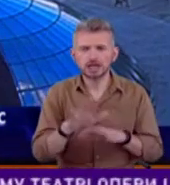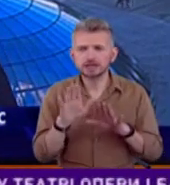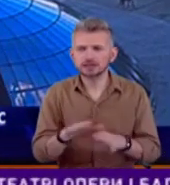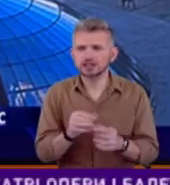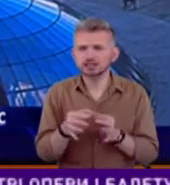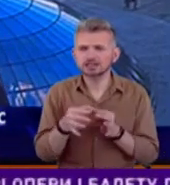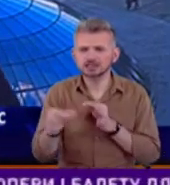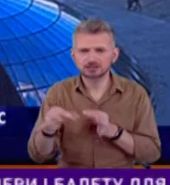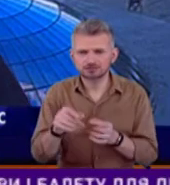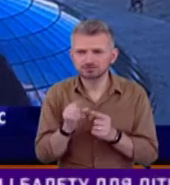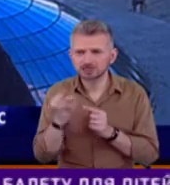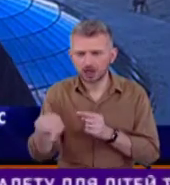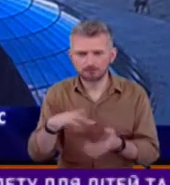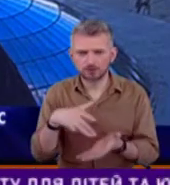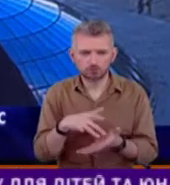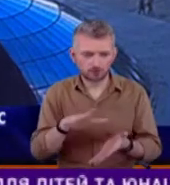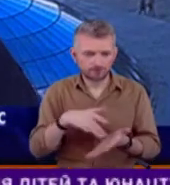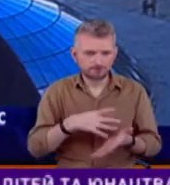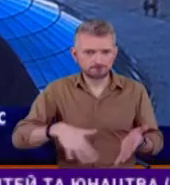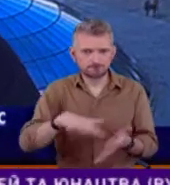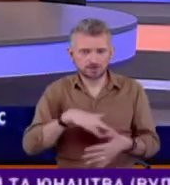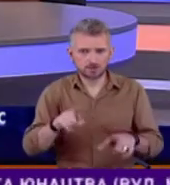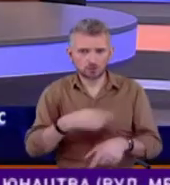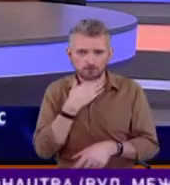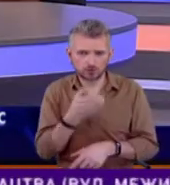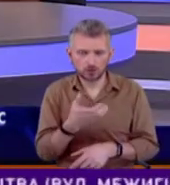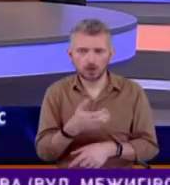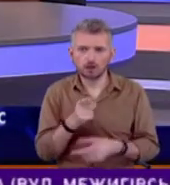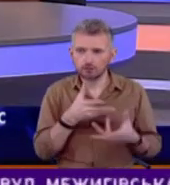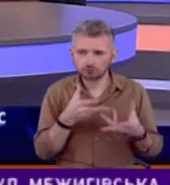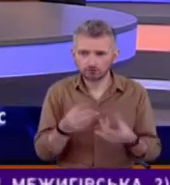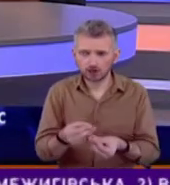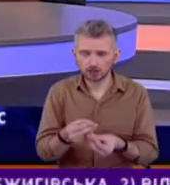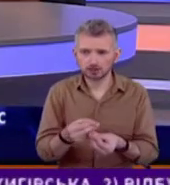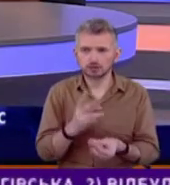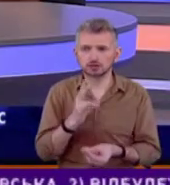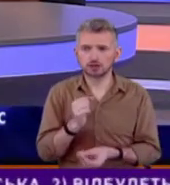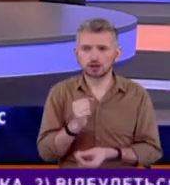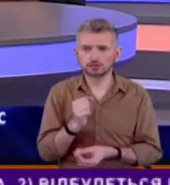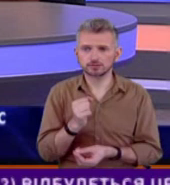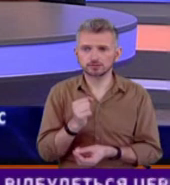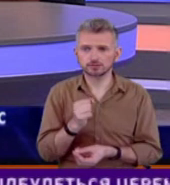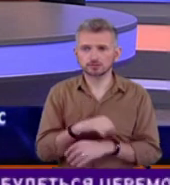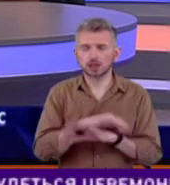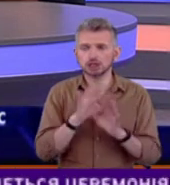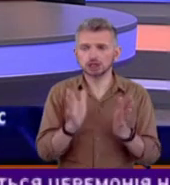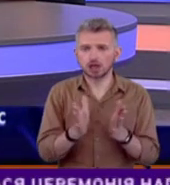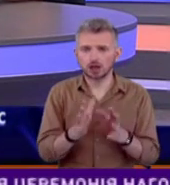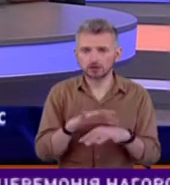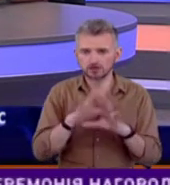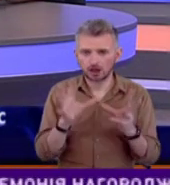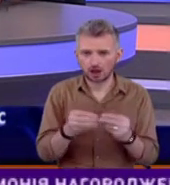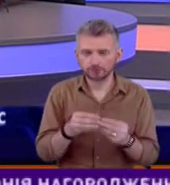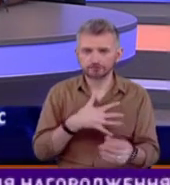за містом, не тільки, але і в місті в тому числі, вона позначається, на, як вам здається, на загальній, ну, не те,